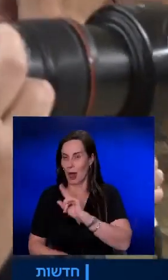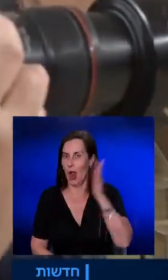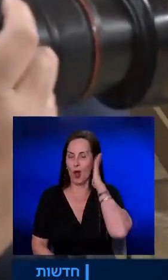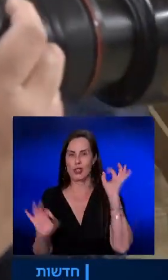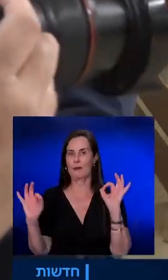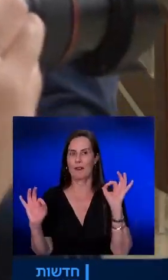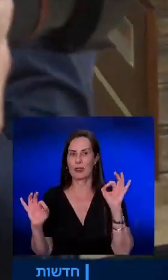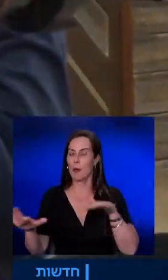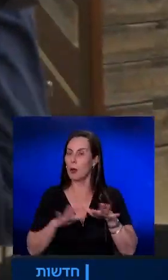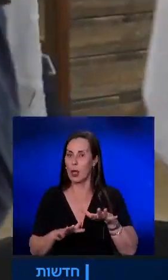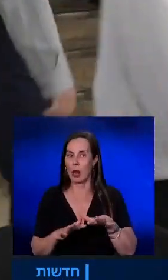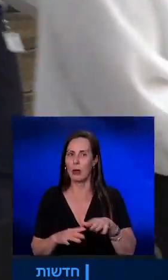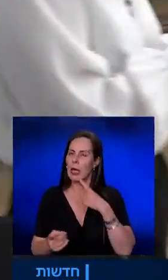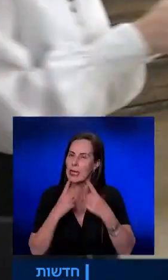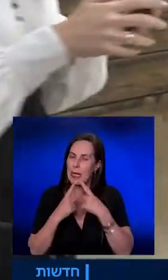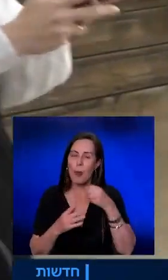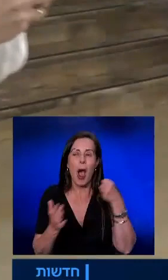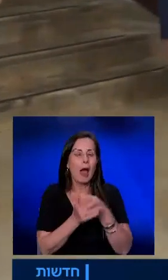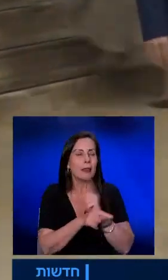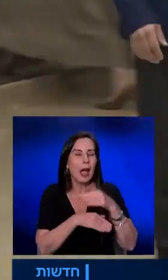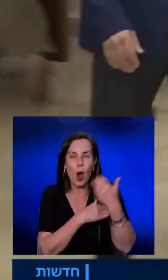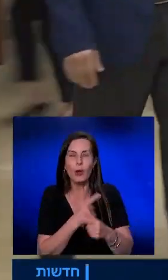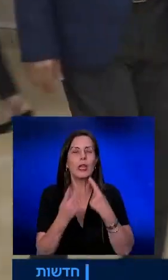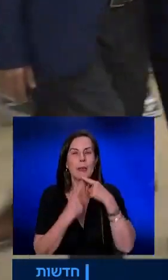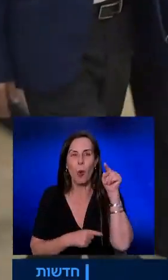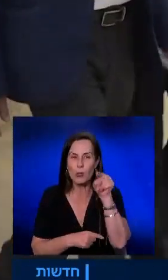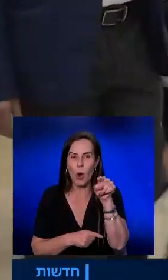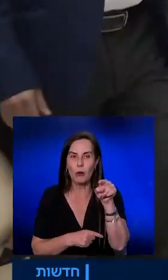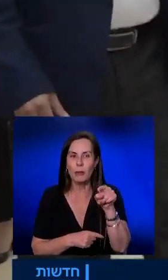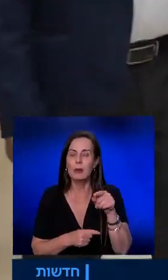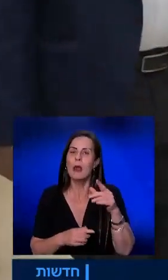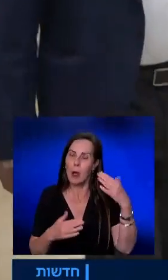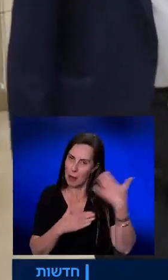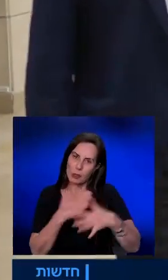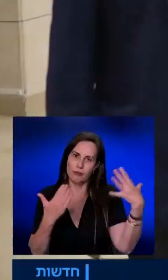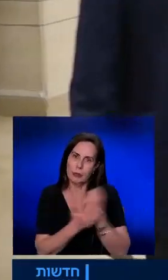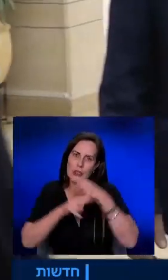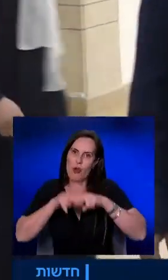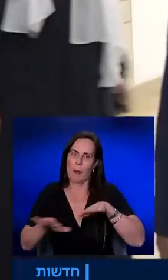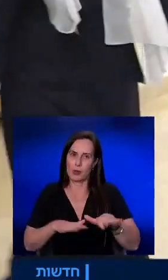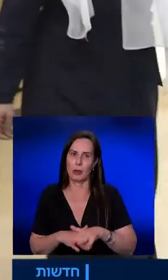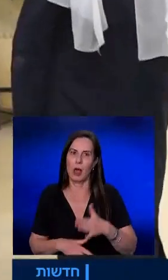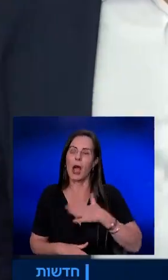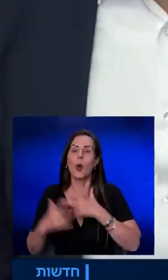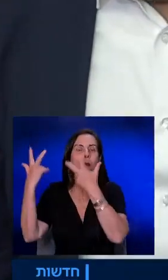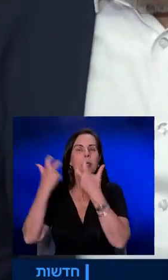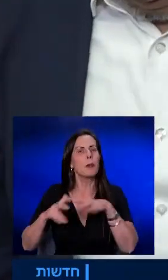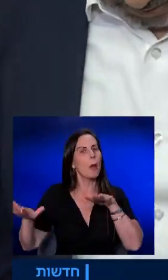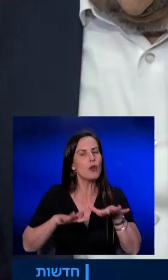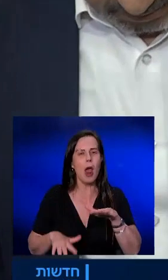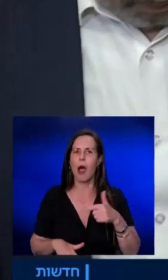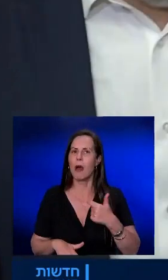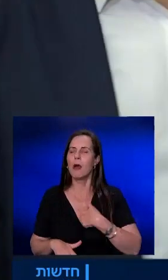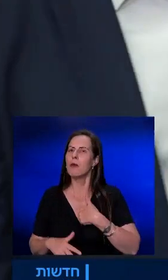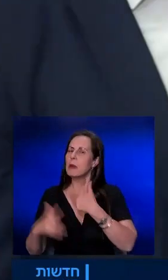הפוליטית. בקואליציה ניהלו מגעים עם עבאס עד הרגע האחרון, מגעים שלבסוף צלחו. אנחנו מצפים מהממשלה,